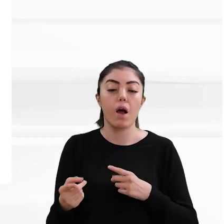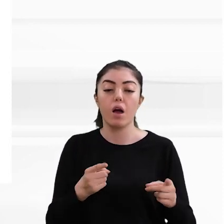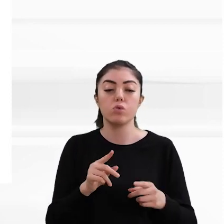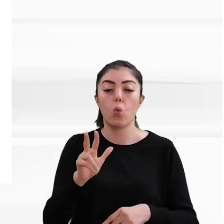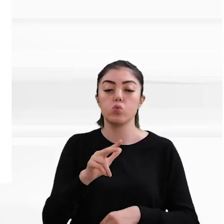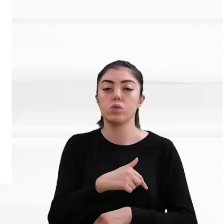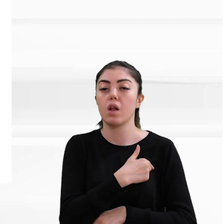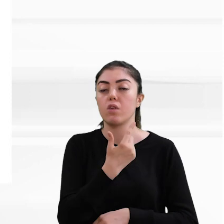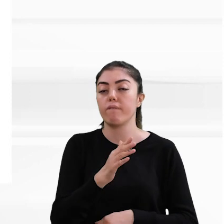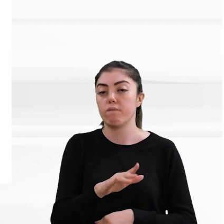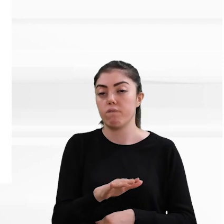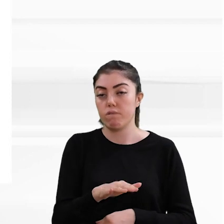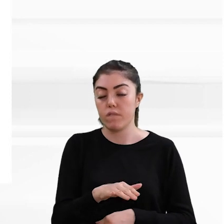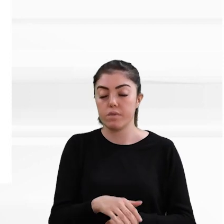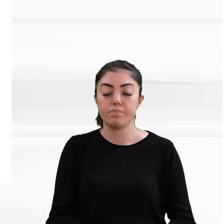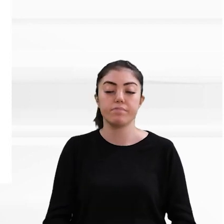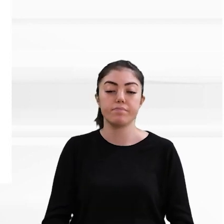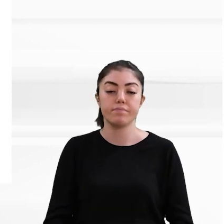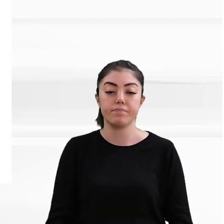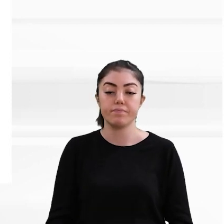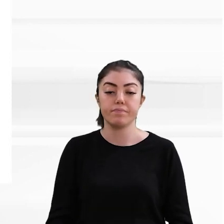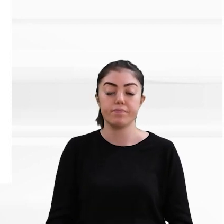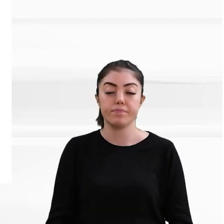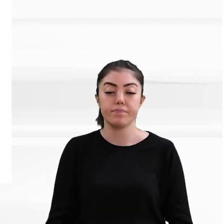yaprakları açık, yaprakları arasında 30 derece var.